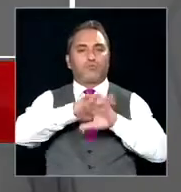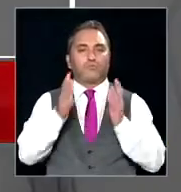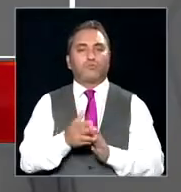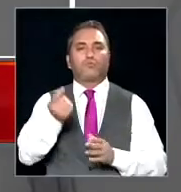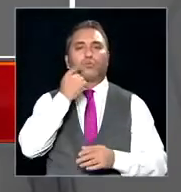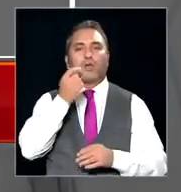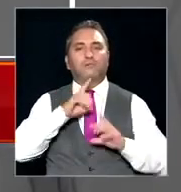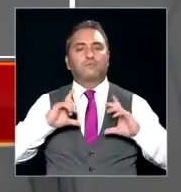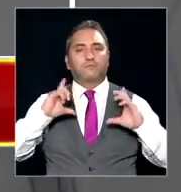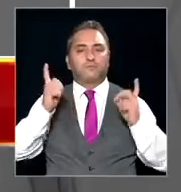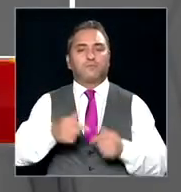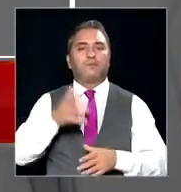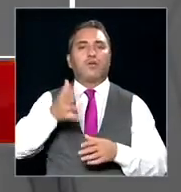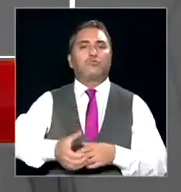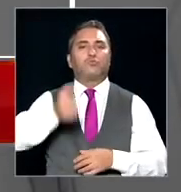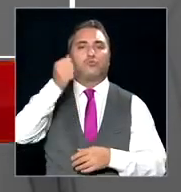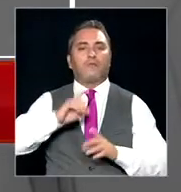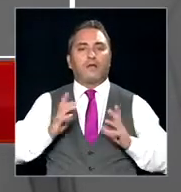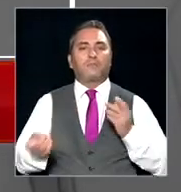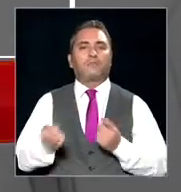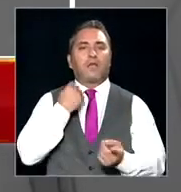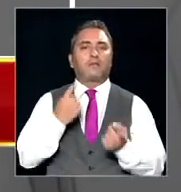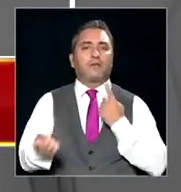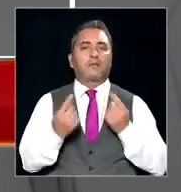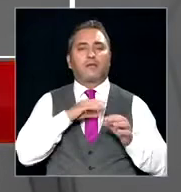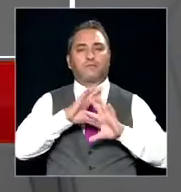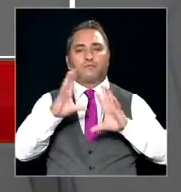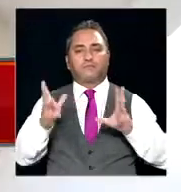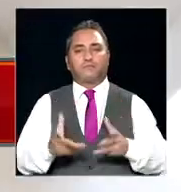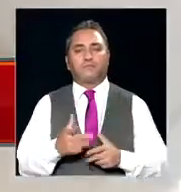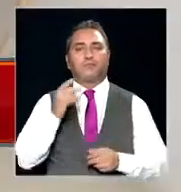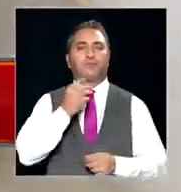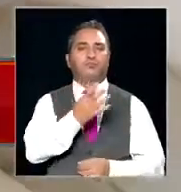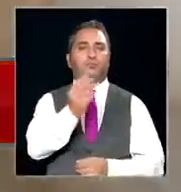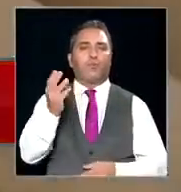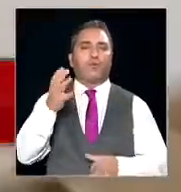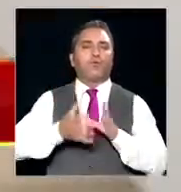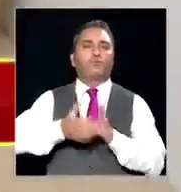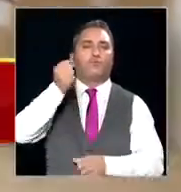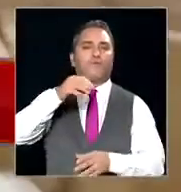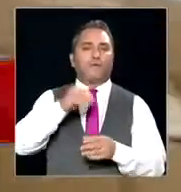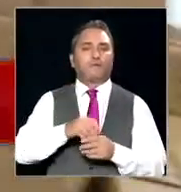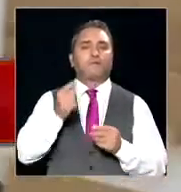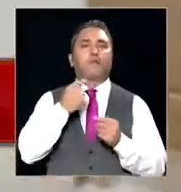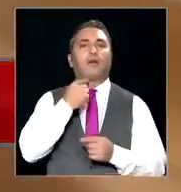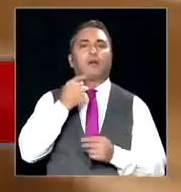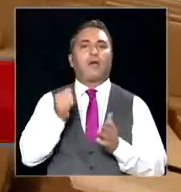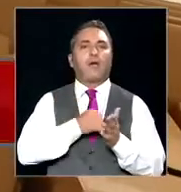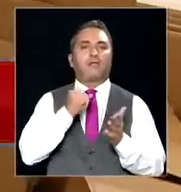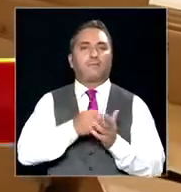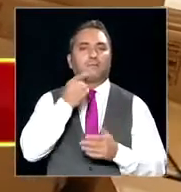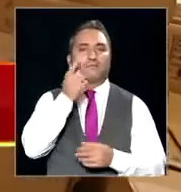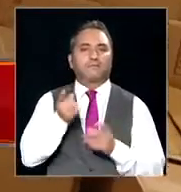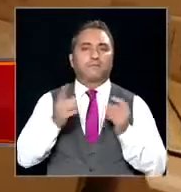yemişleri, çuvalları tek tek yüklendiler. Büyük çoğunluğu çuvalda olan Antep fıstığı içlerimiz gitmiş. Yine